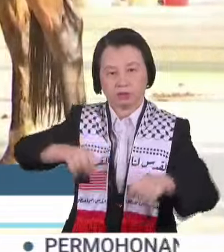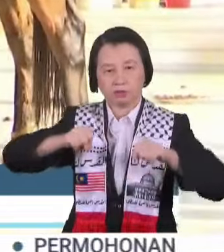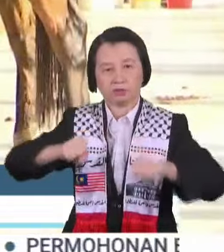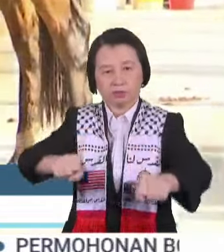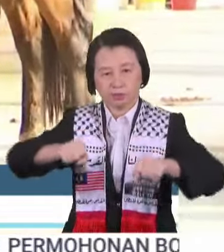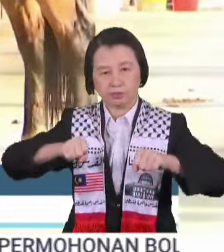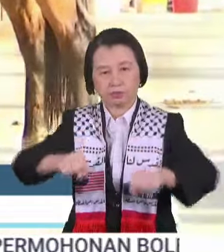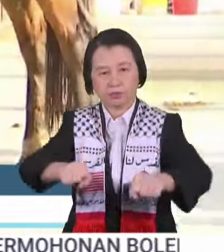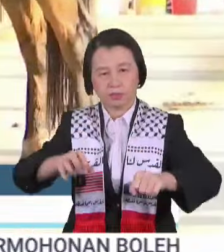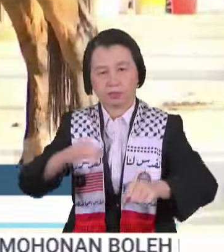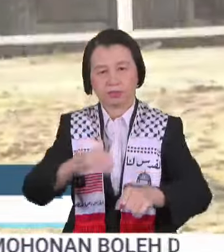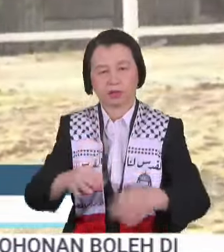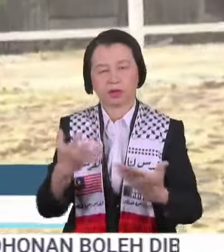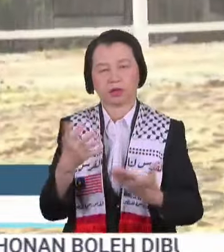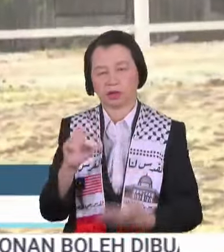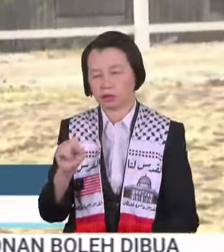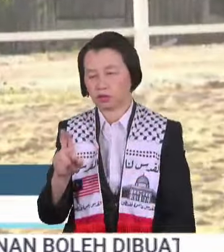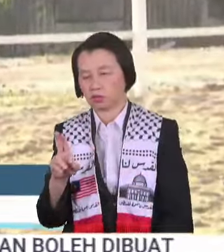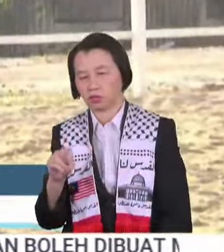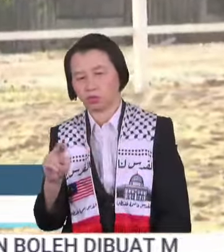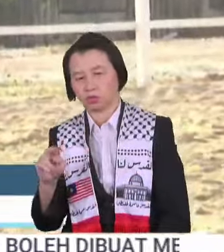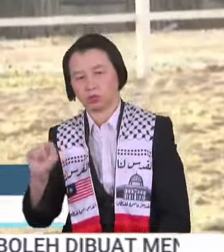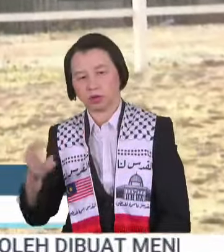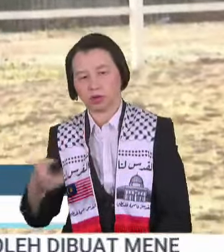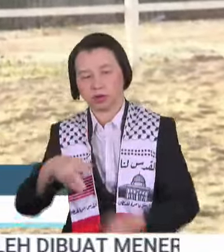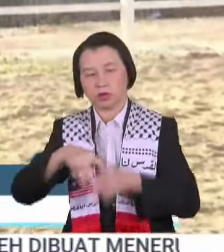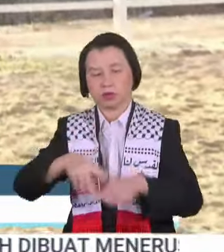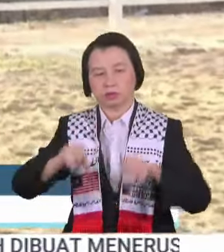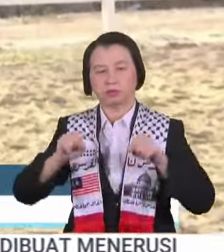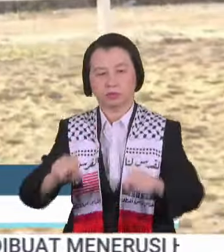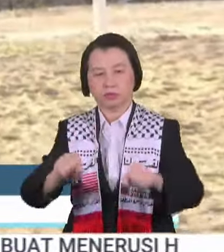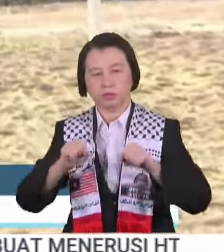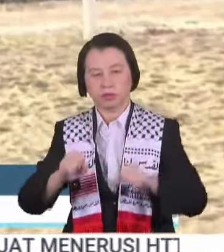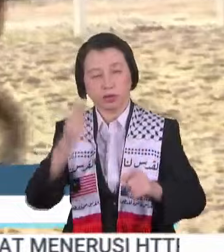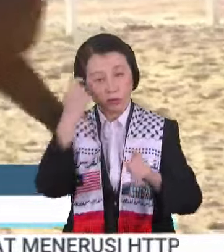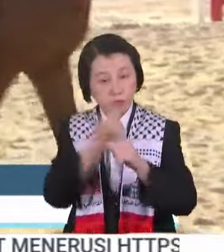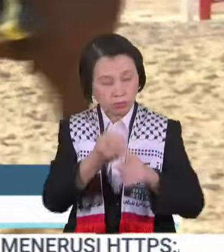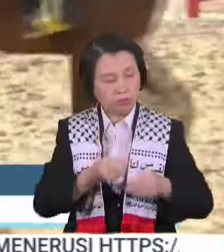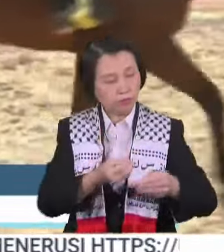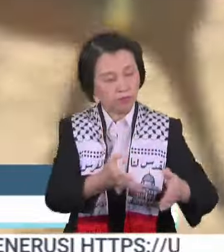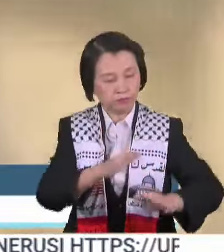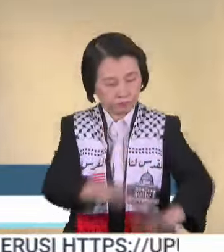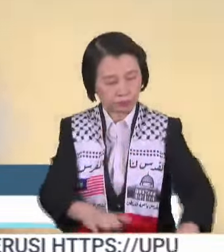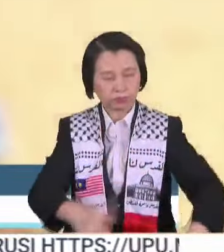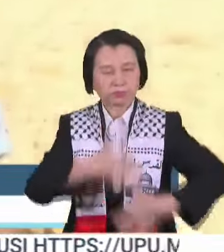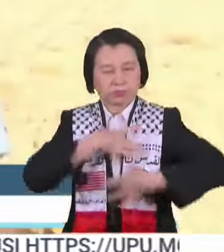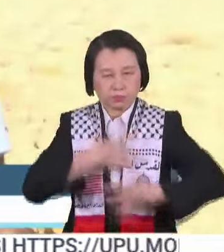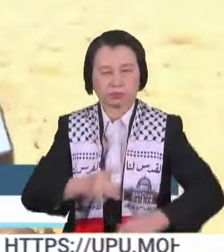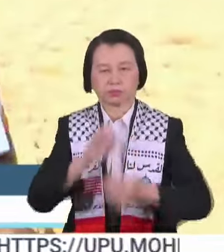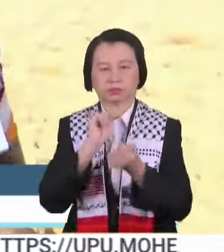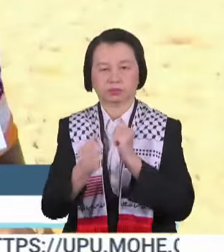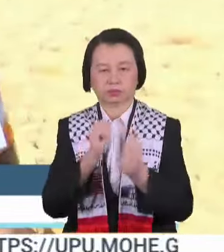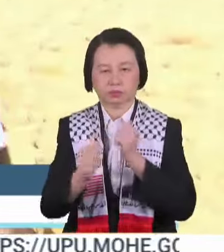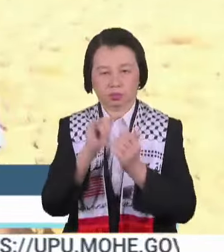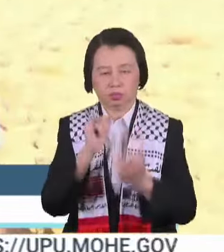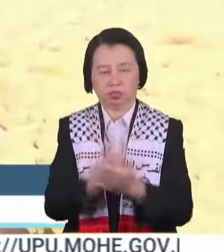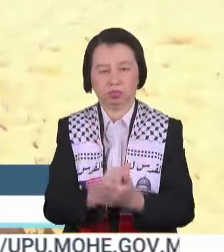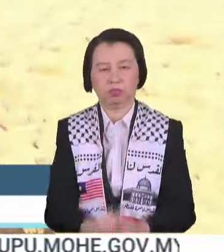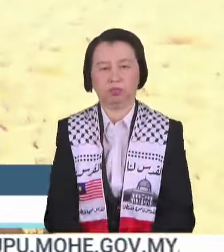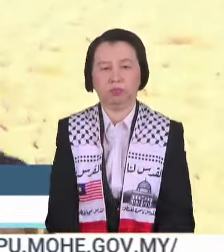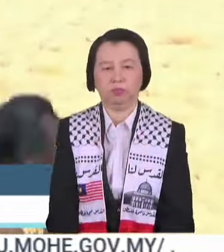mengingatkan tentang sunnah berkuda, ia bertujuan menerapkan minat anak-anak kepada sukan itu.